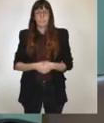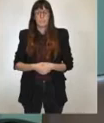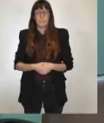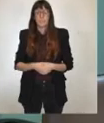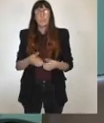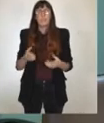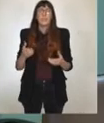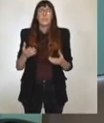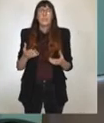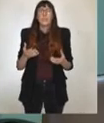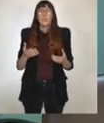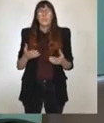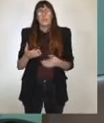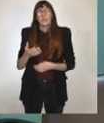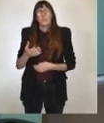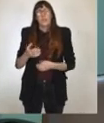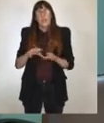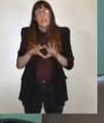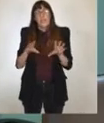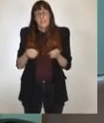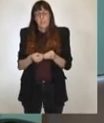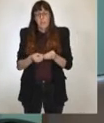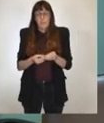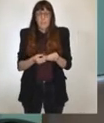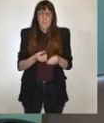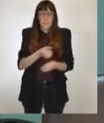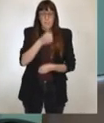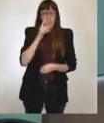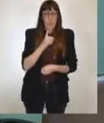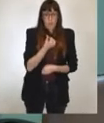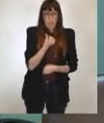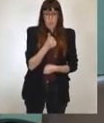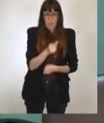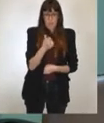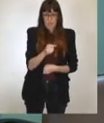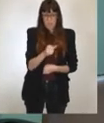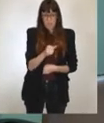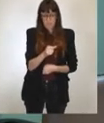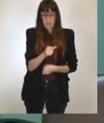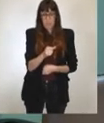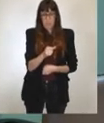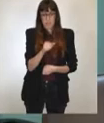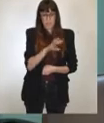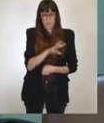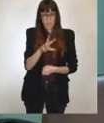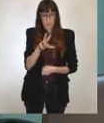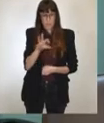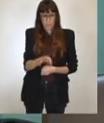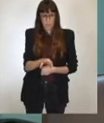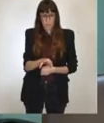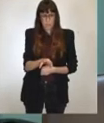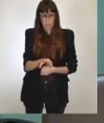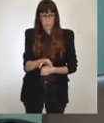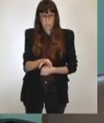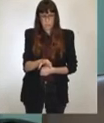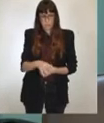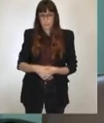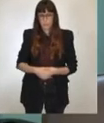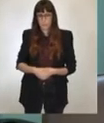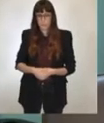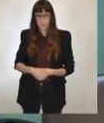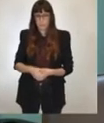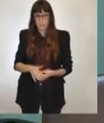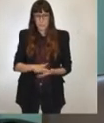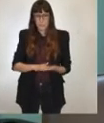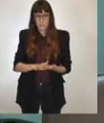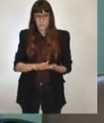familles monoparentales, qui représentent quand même 20% des foyers bordelais. Les taux d'activité et d'emploi des